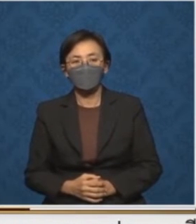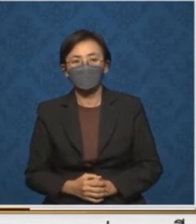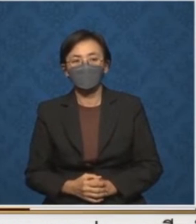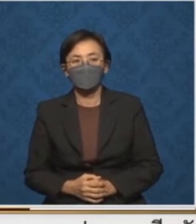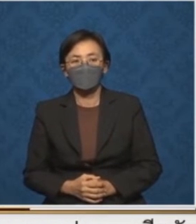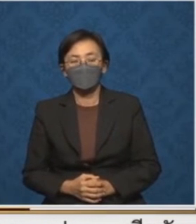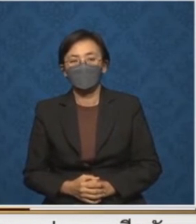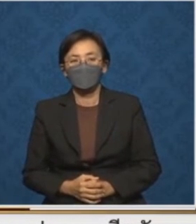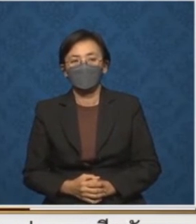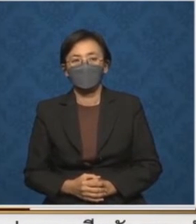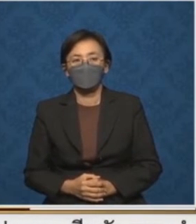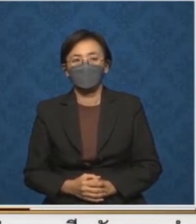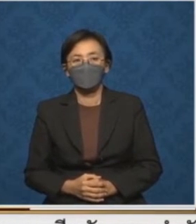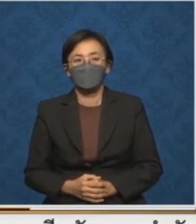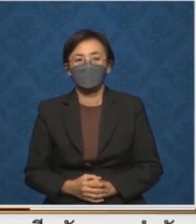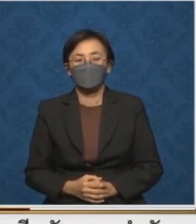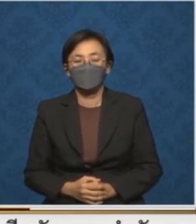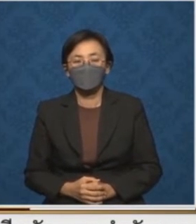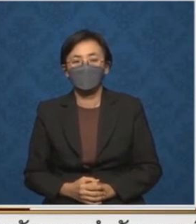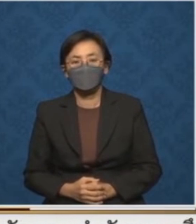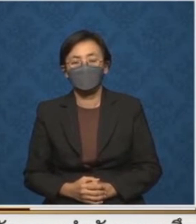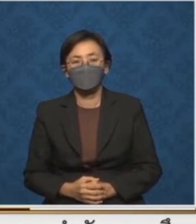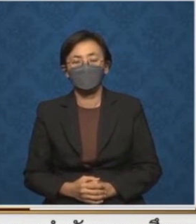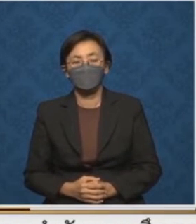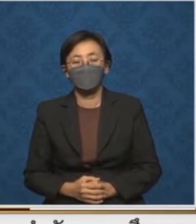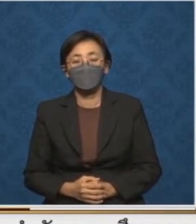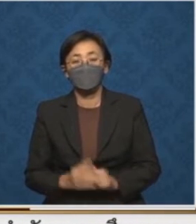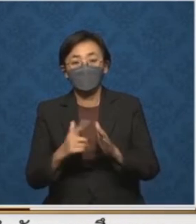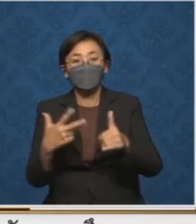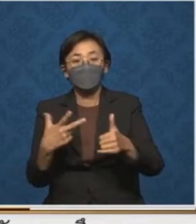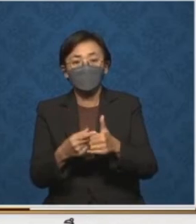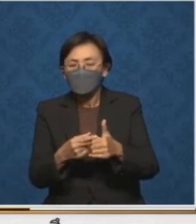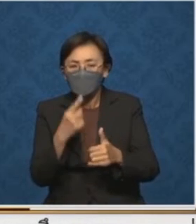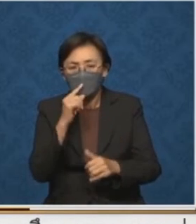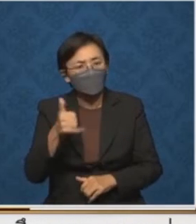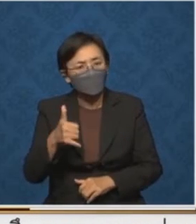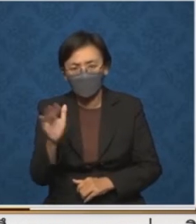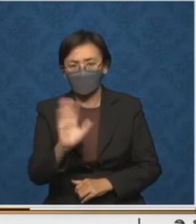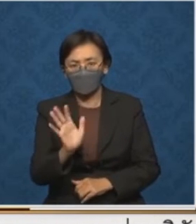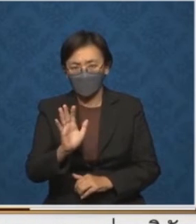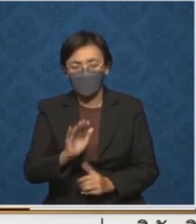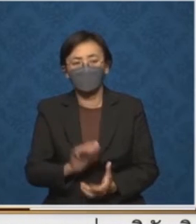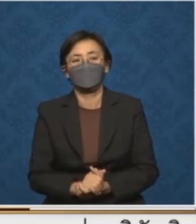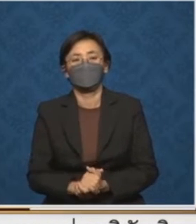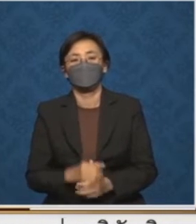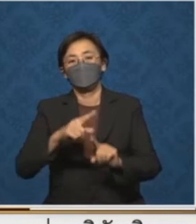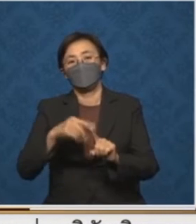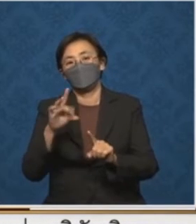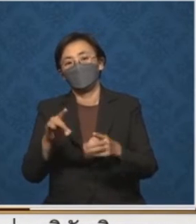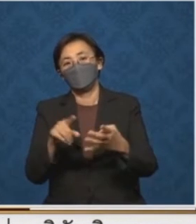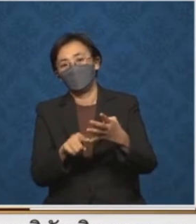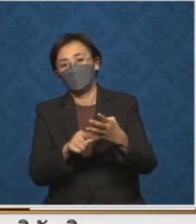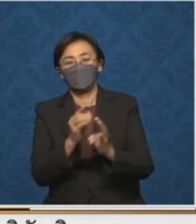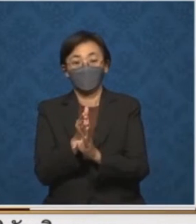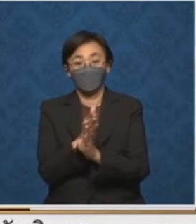ยัจะดันทุลังชีดสนวักเท่านั้นเหอครับพี่น้องคนไยครับเราไปเข้าคิวว่จะชีดกันะค